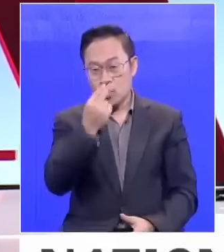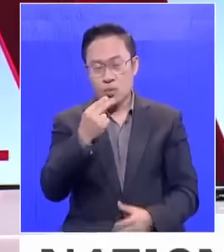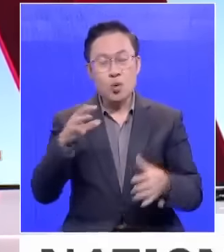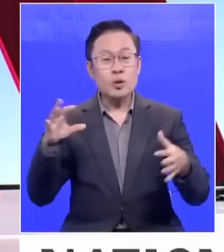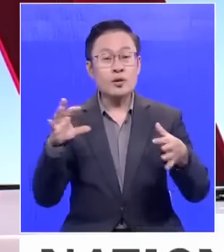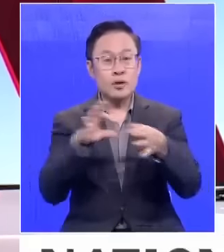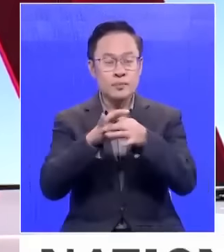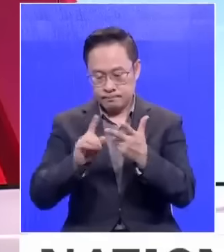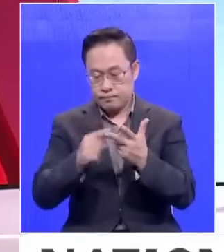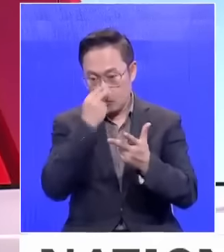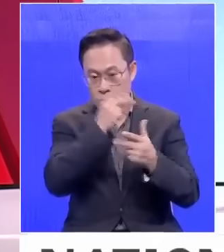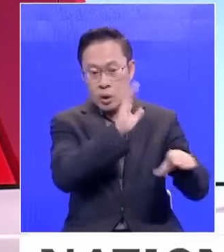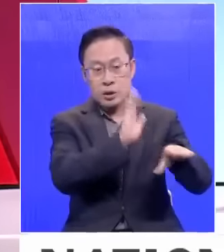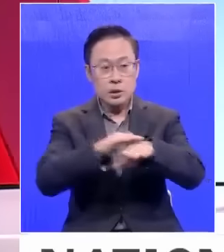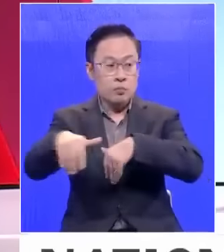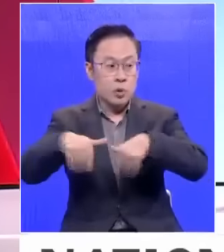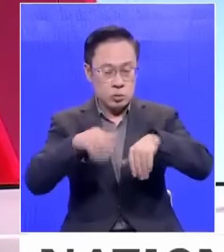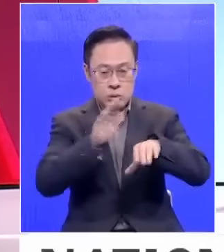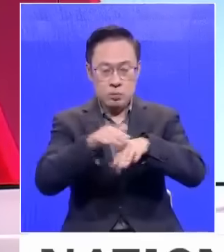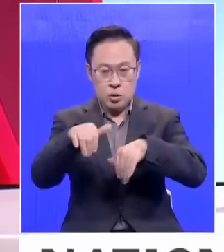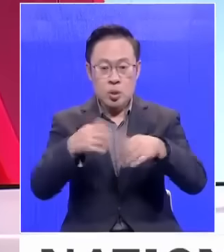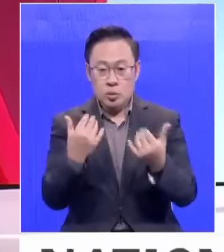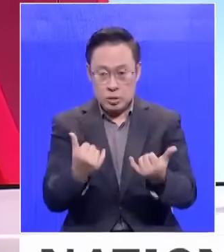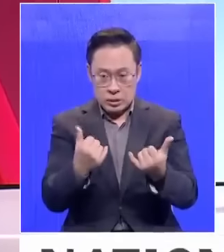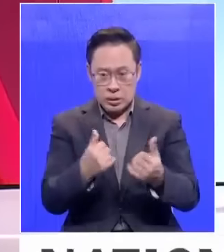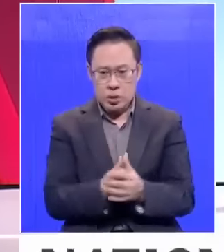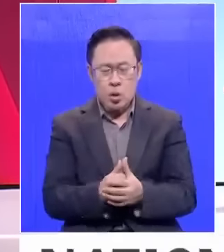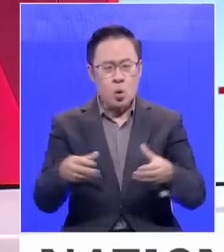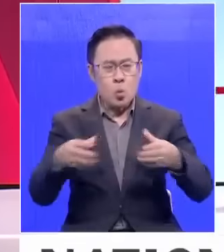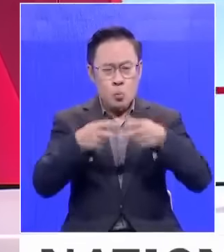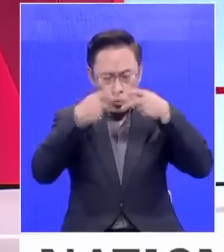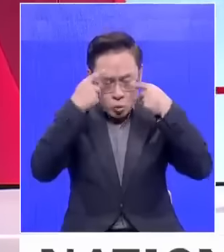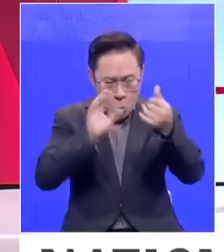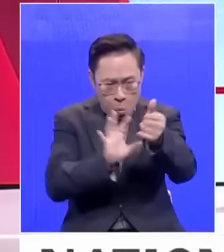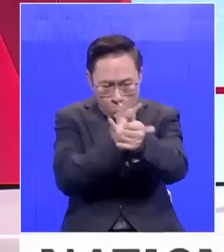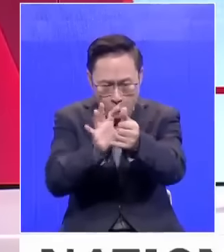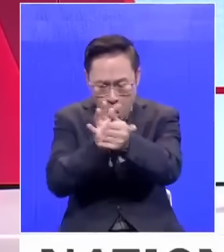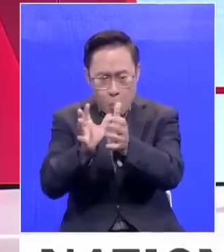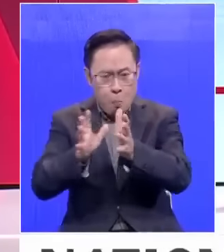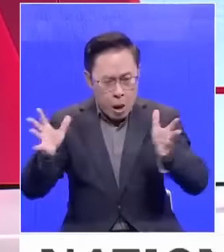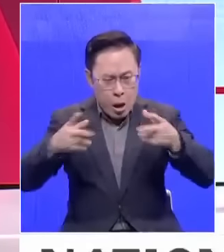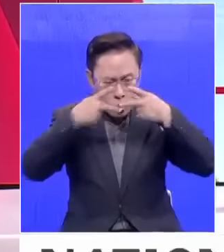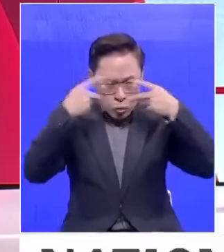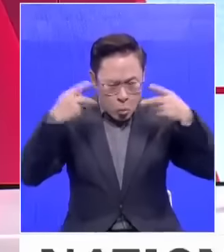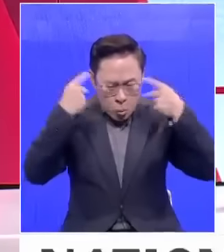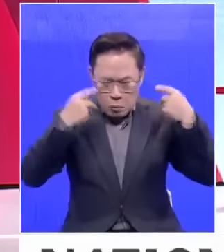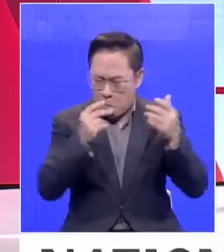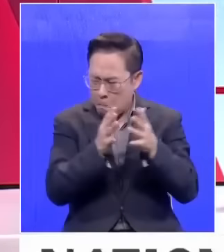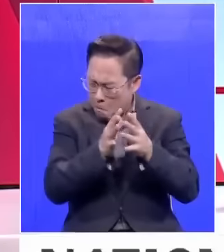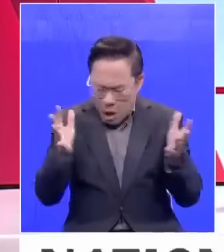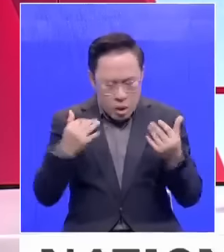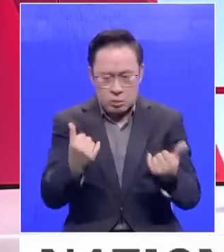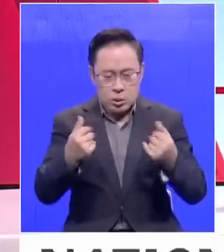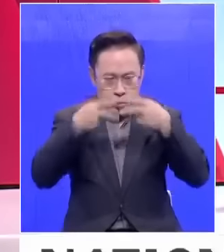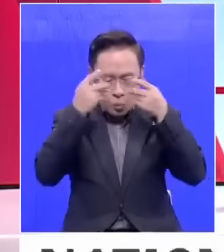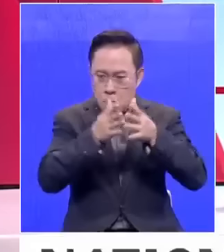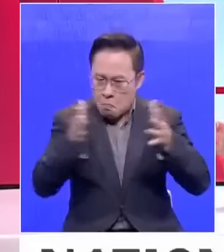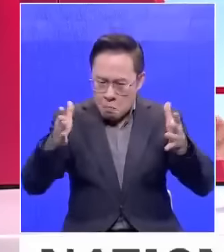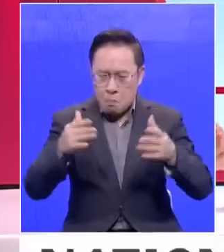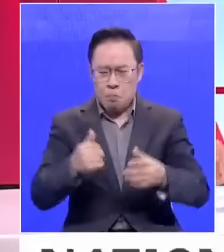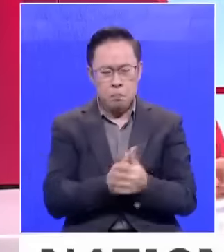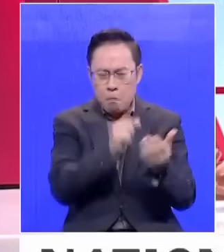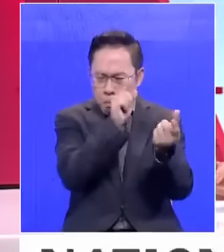งวันพรุ่งนี้ด้วยนะครับเดี๋ยวนี้พี่มิตรเขาเยอะจริงๆมากันทุกรูปแบบ ไม่ใช่มีแต่ภาพนะ มิจฉาชีพคือมากันทุก